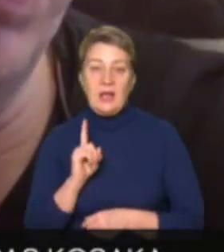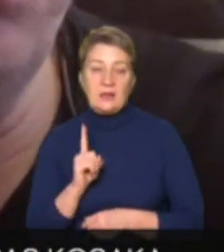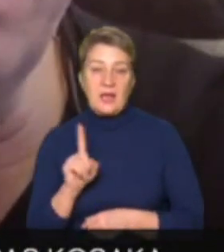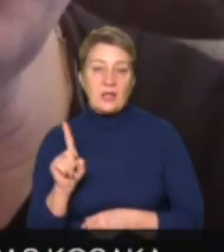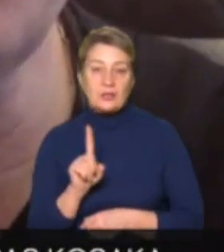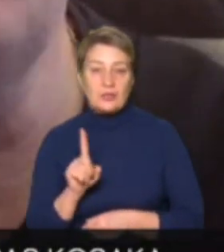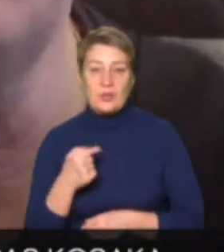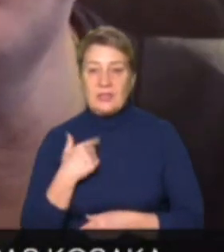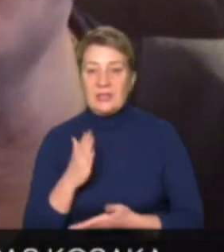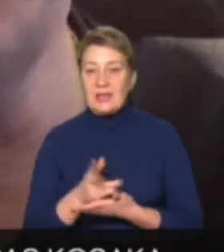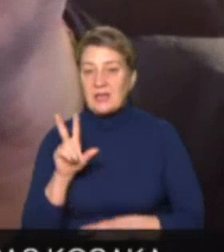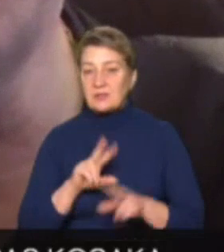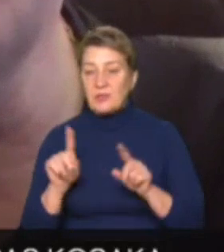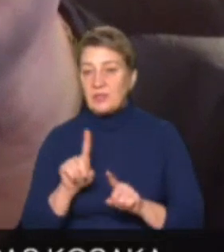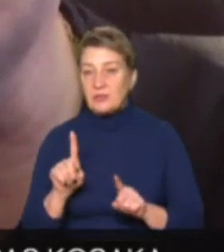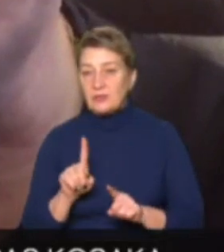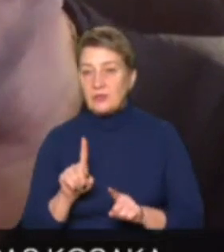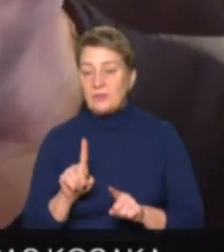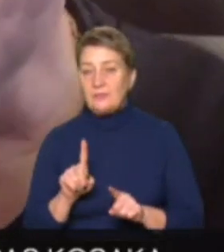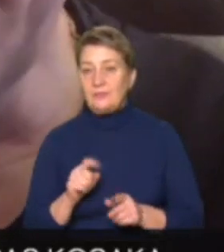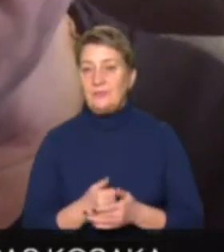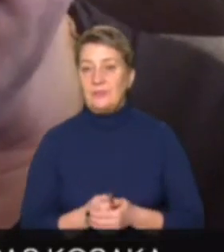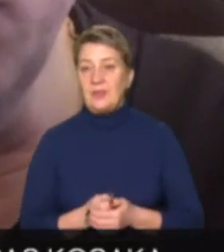є сподівання, що у них все ж таки